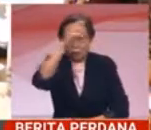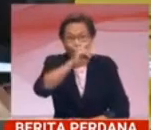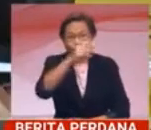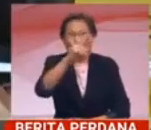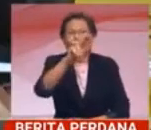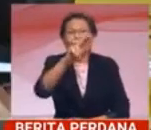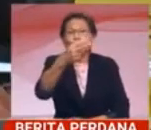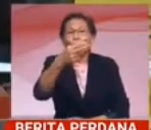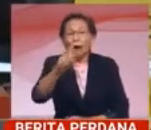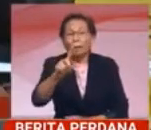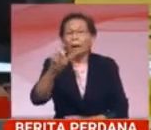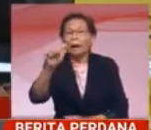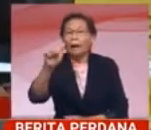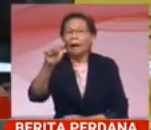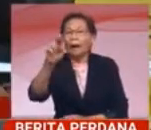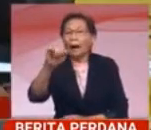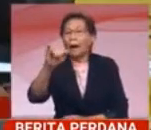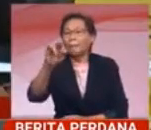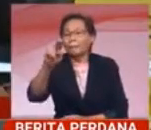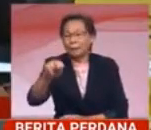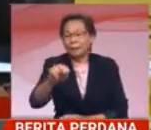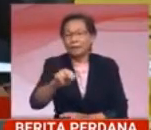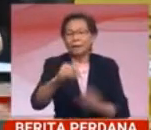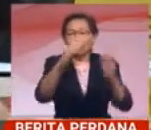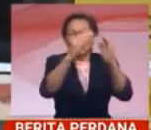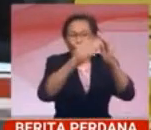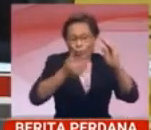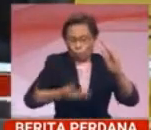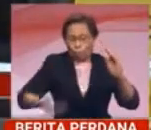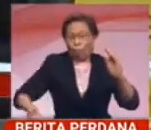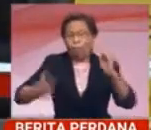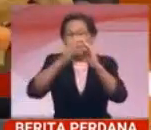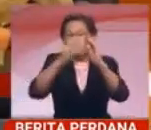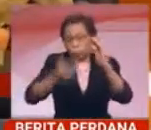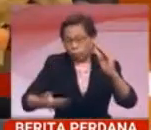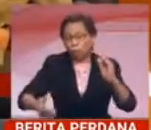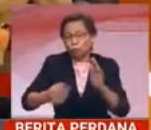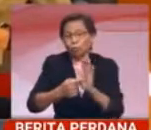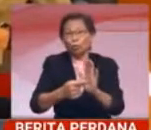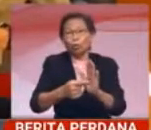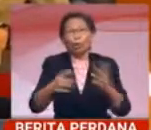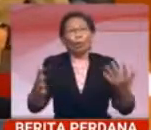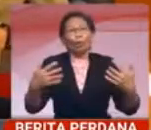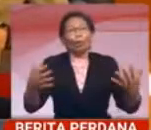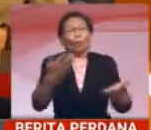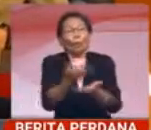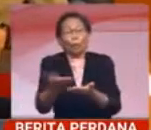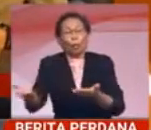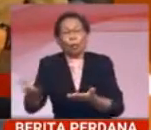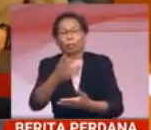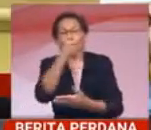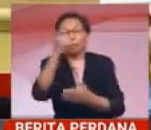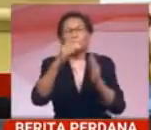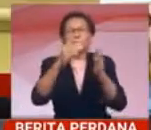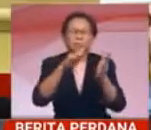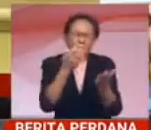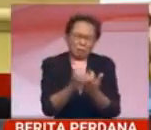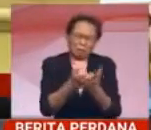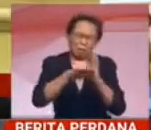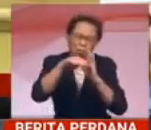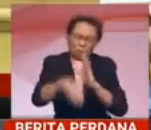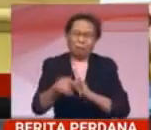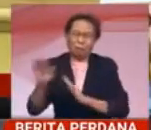Muhammad SAW setelah Muhammad Amin berkata sektor Hartono terus menunjukkan permintaan disebalik sentiment kelembaban ekonomi